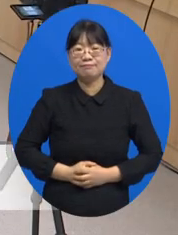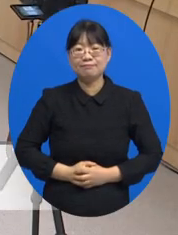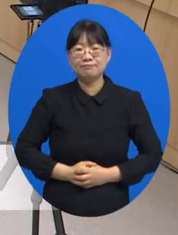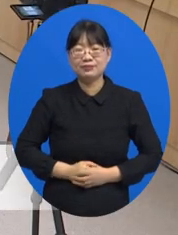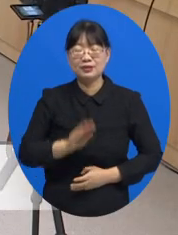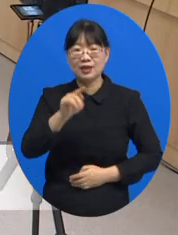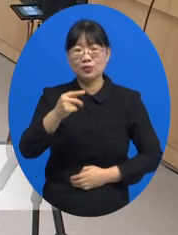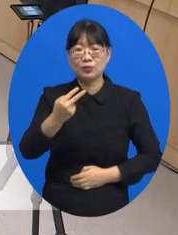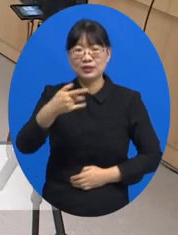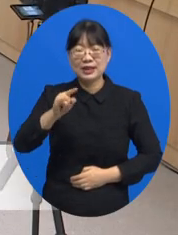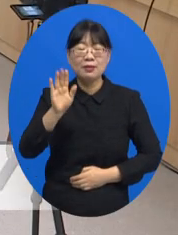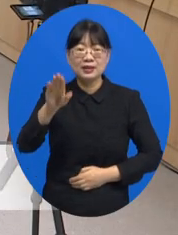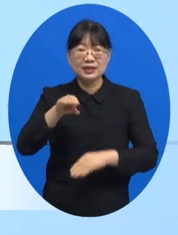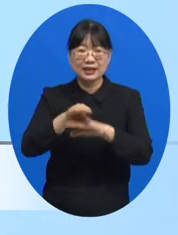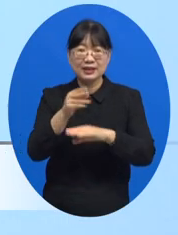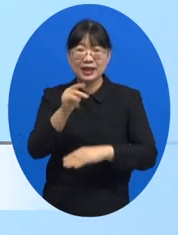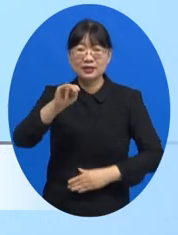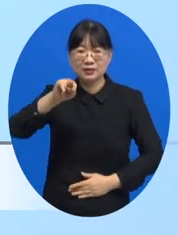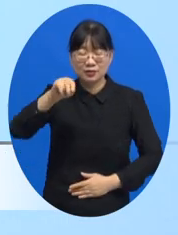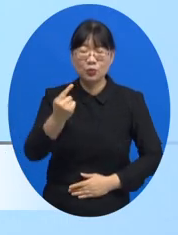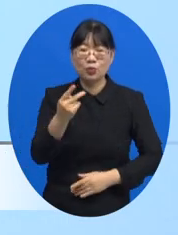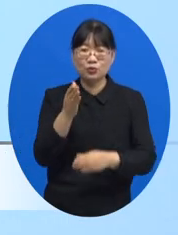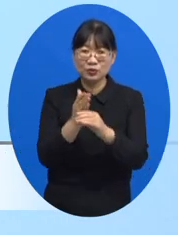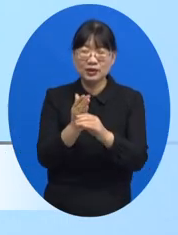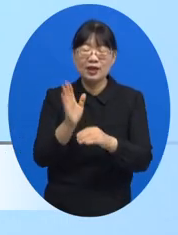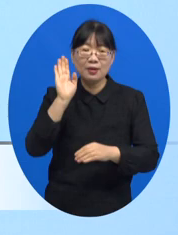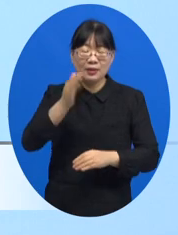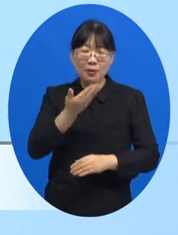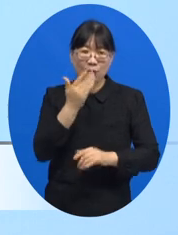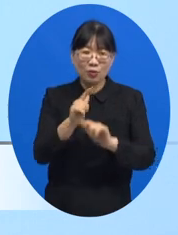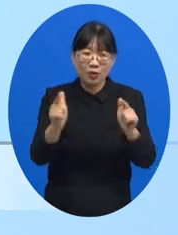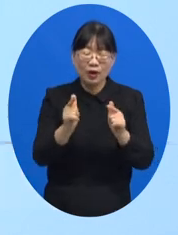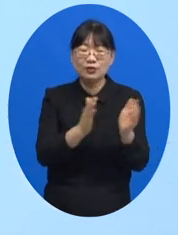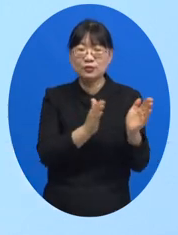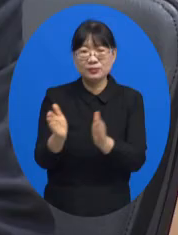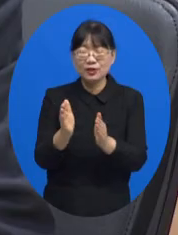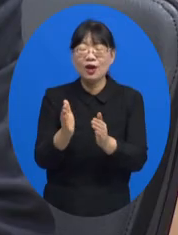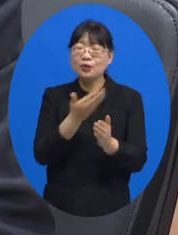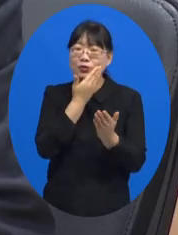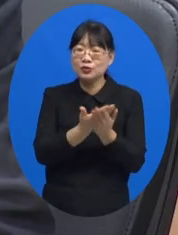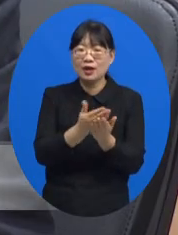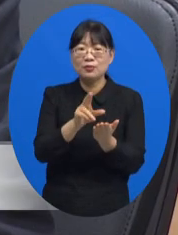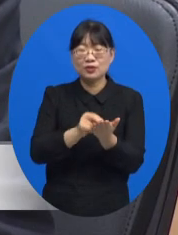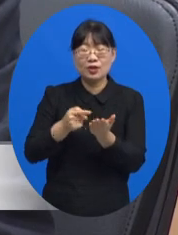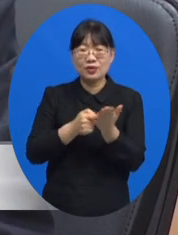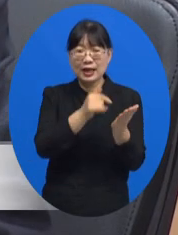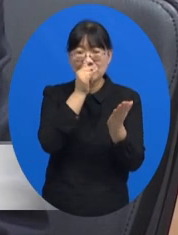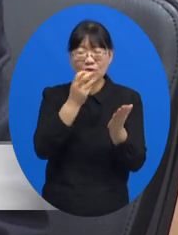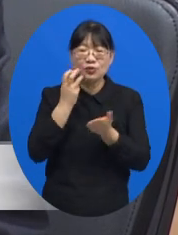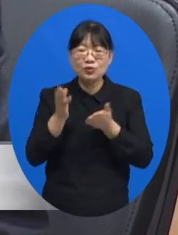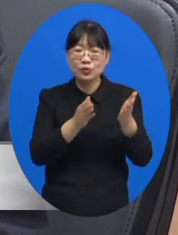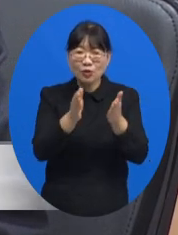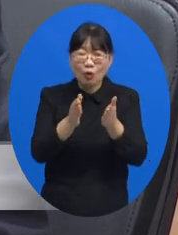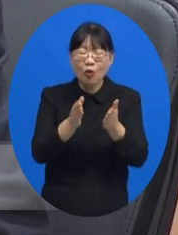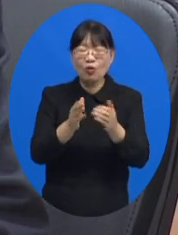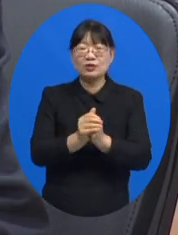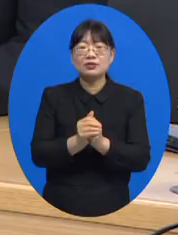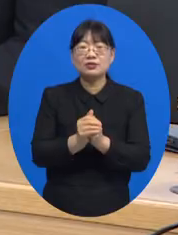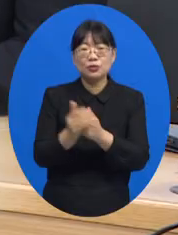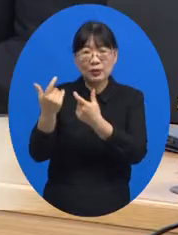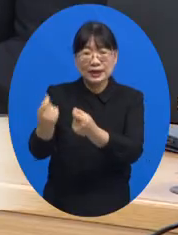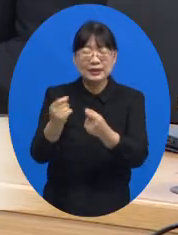반도체 미래차 탄소중립 등 미래먹거리 확보가 중요한 화두로 떠오르고 있는 요즘 경기도도 미래를 위한 준비에